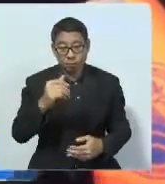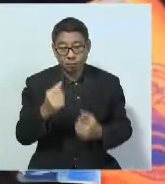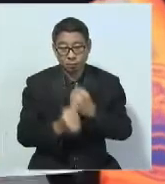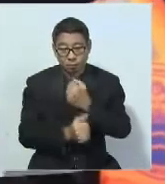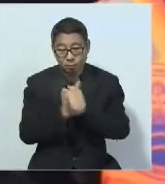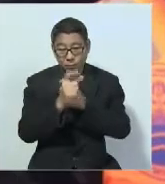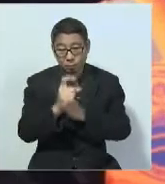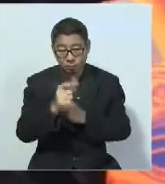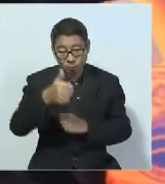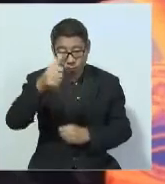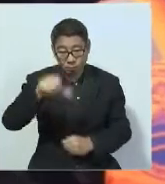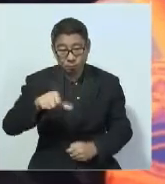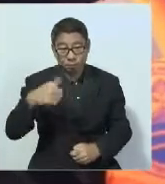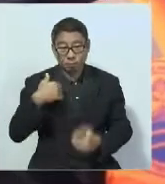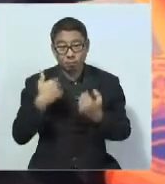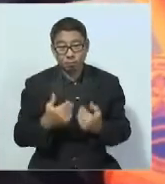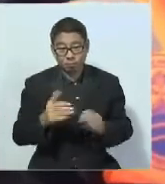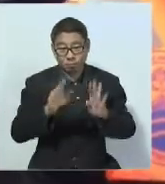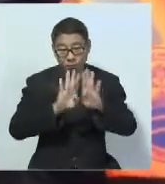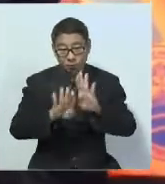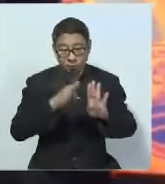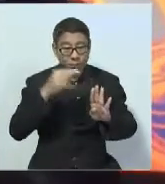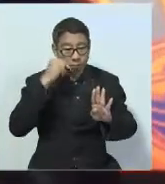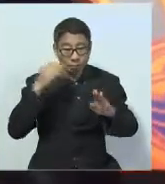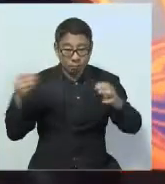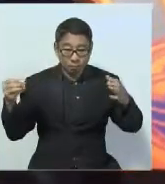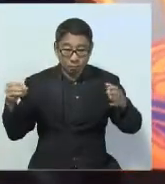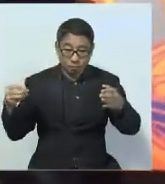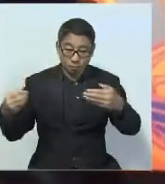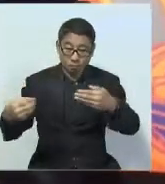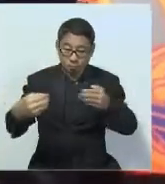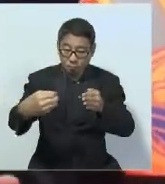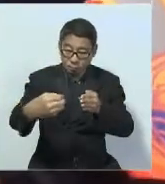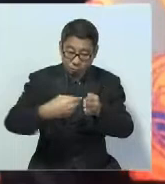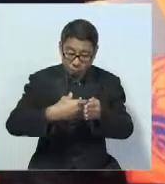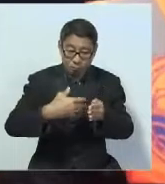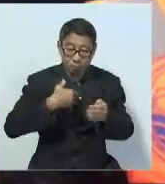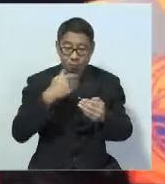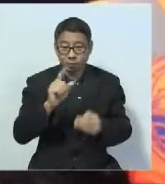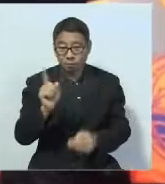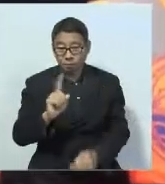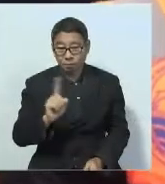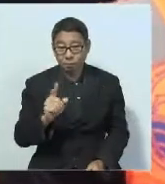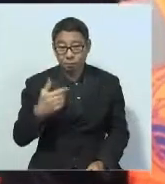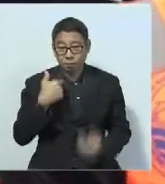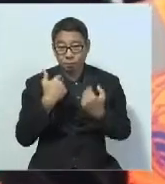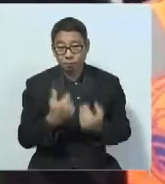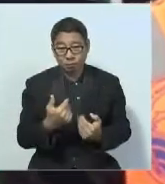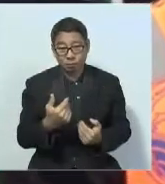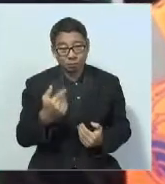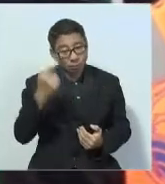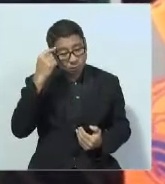ครับนะหรือว่าประตูที่น้ำเข้าเนี่ยเข้าทางไหนนะครับนะหรือว่าในเรื่องของ